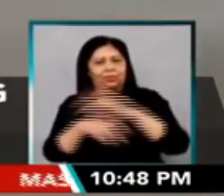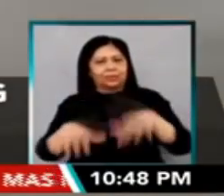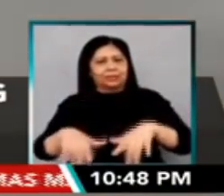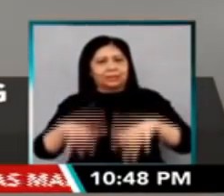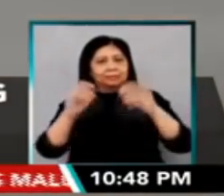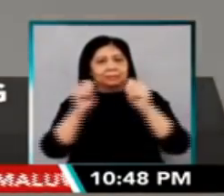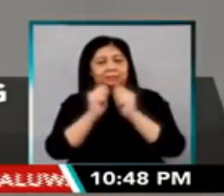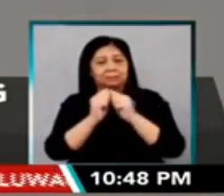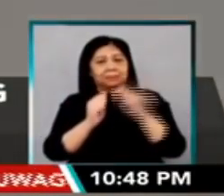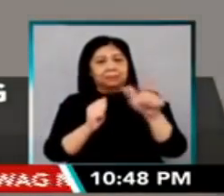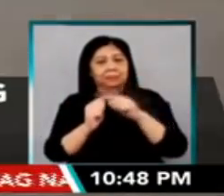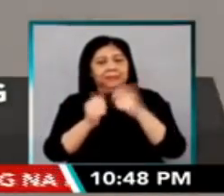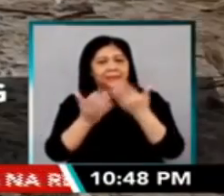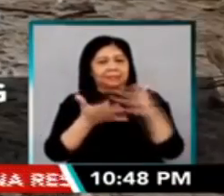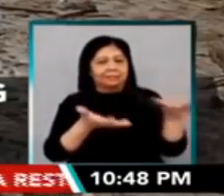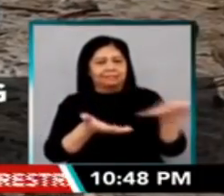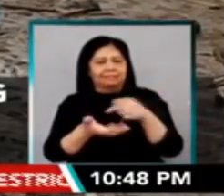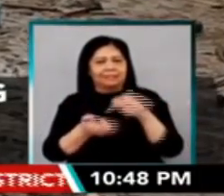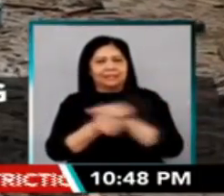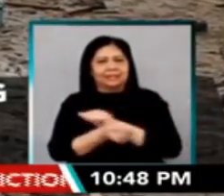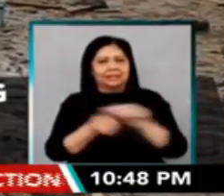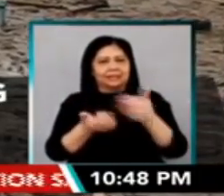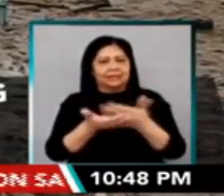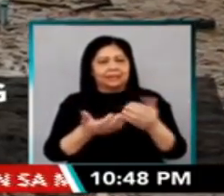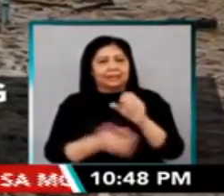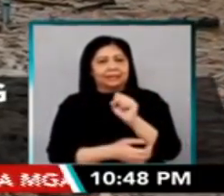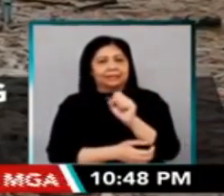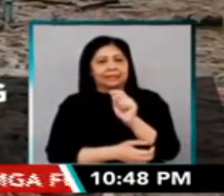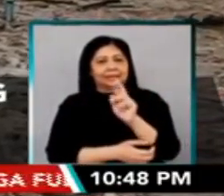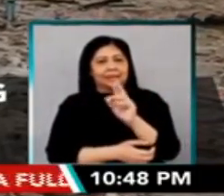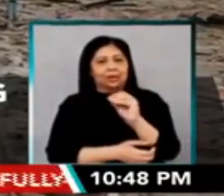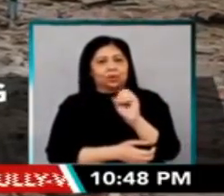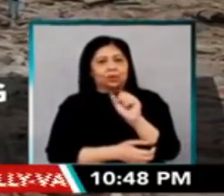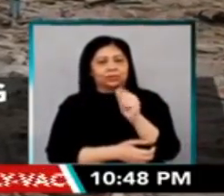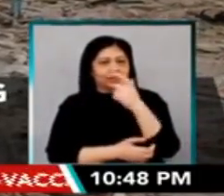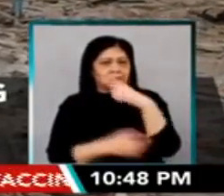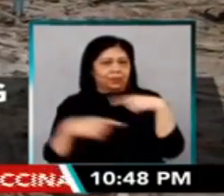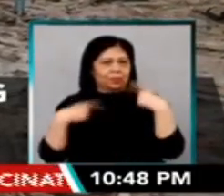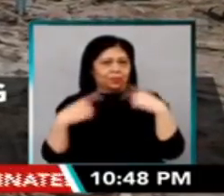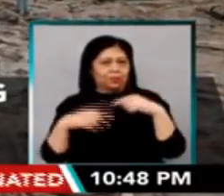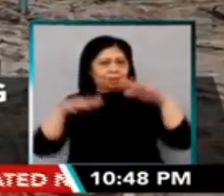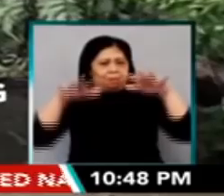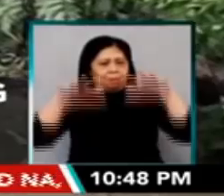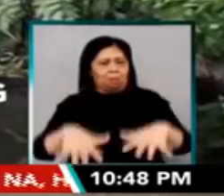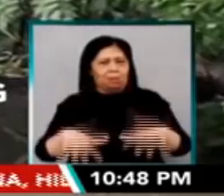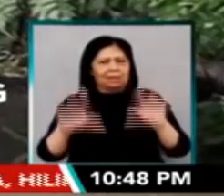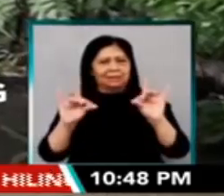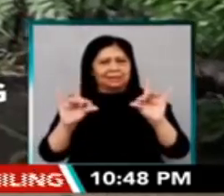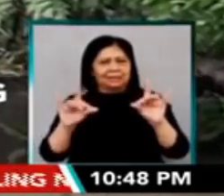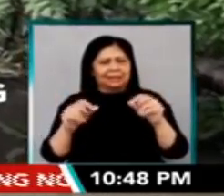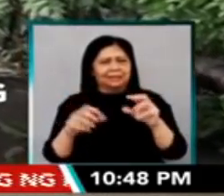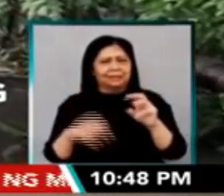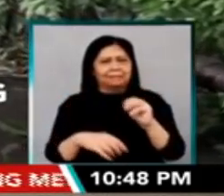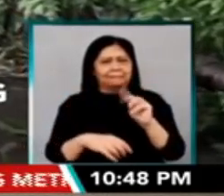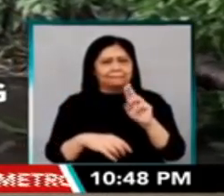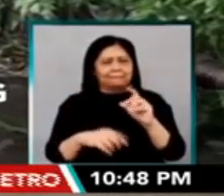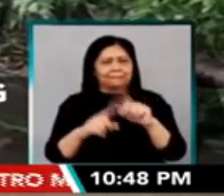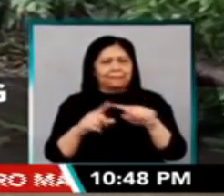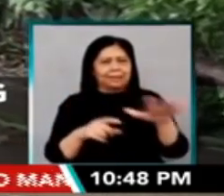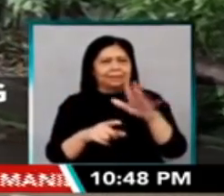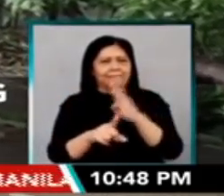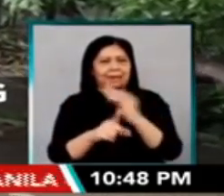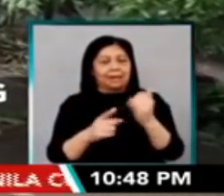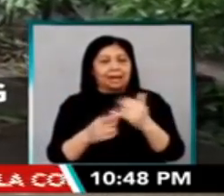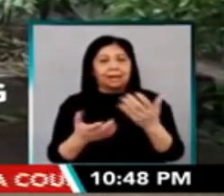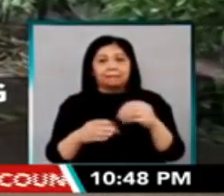mga gamit. Sa Santa Rosa, Laguna naman, nalubog sa kulay putik na tubig ang ilang barangay. Sa Masbate City,